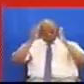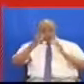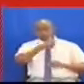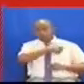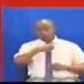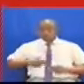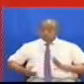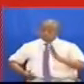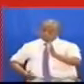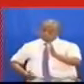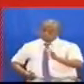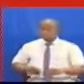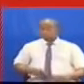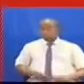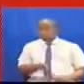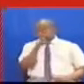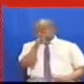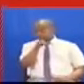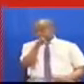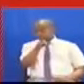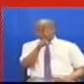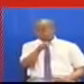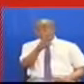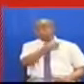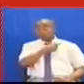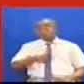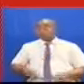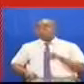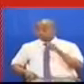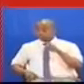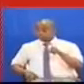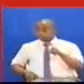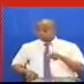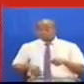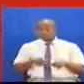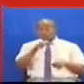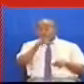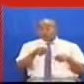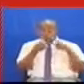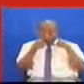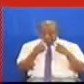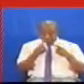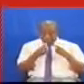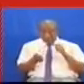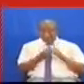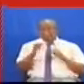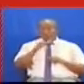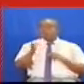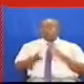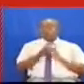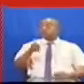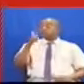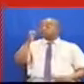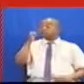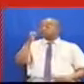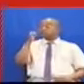Rais wetu wa Jamhuri ya Muungano wa Tanzania, waliopitia vyombo vya habari kuanzia juzi, jana na